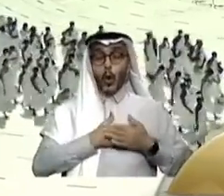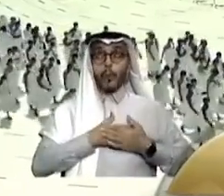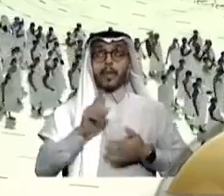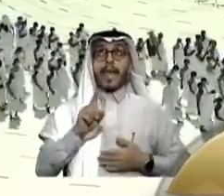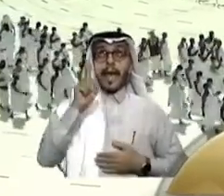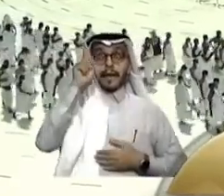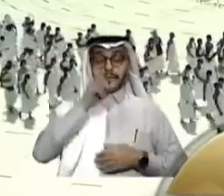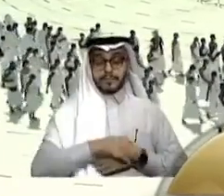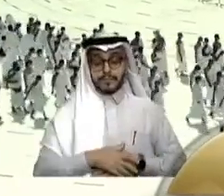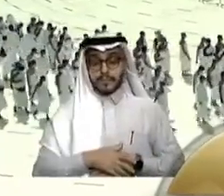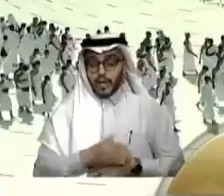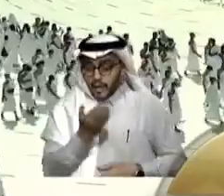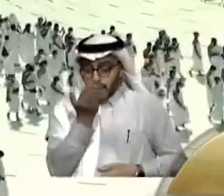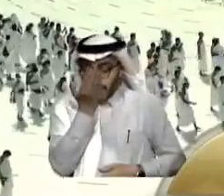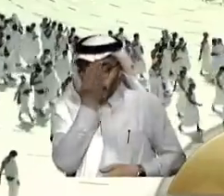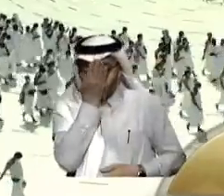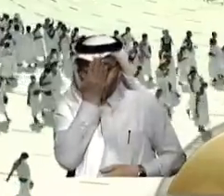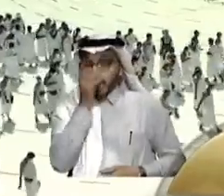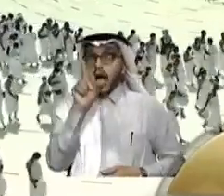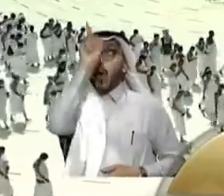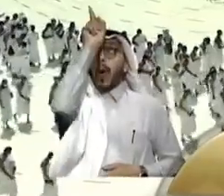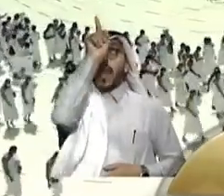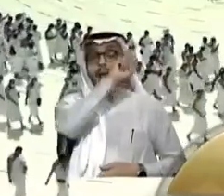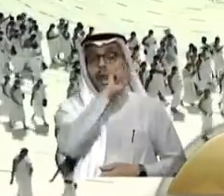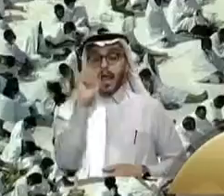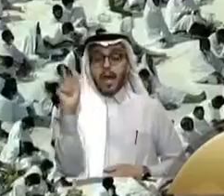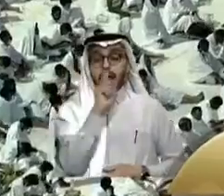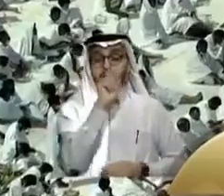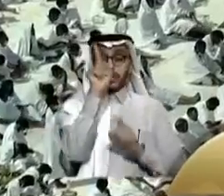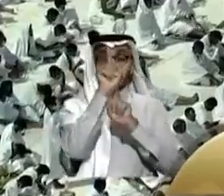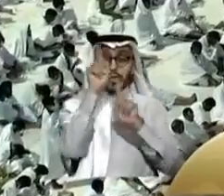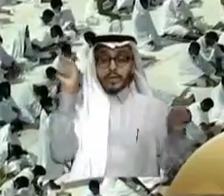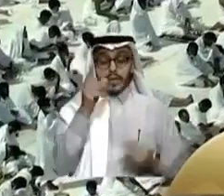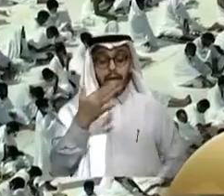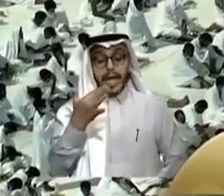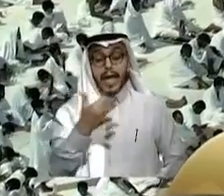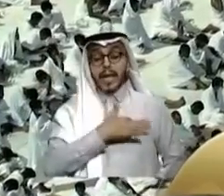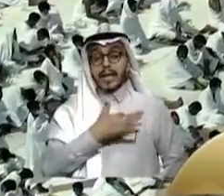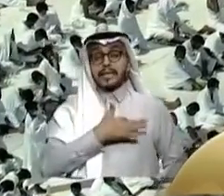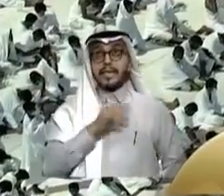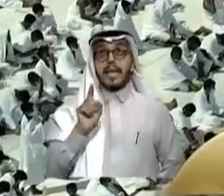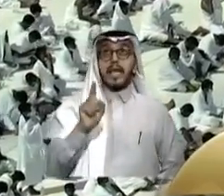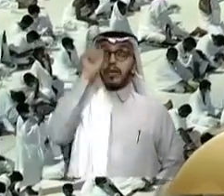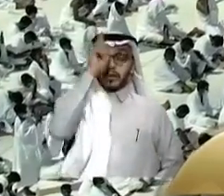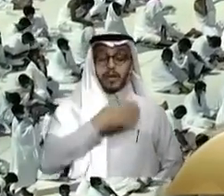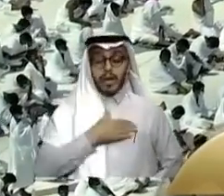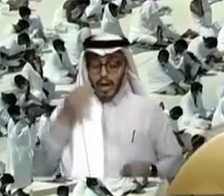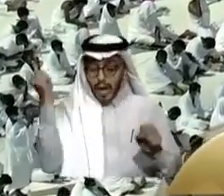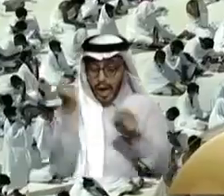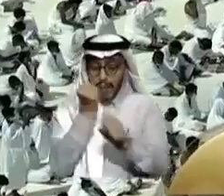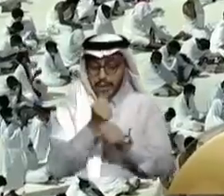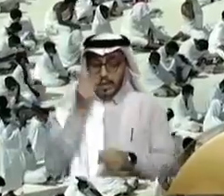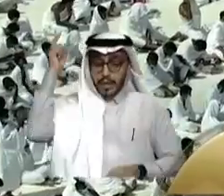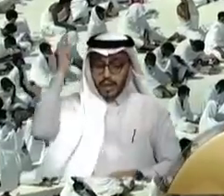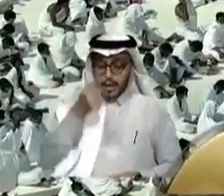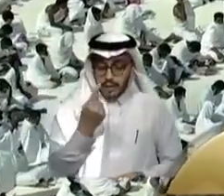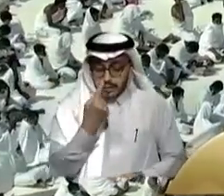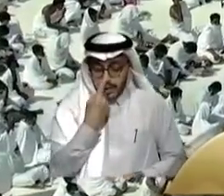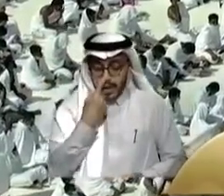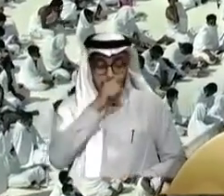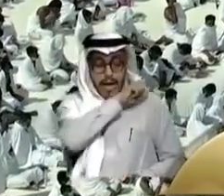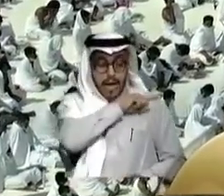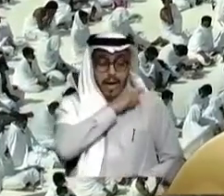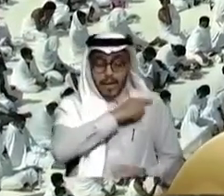تعالى عبادته وحده لا شريك له، والإخلاص له، وفعل أوامره